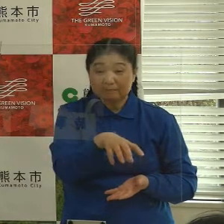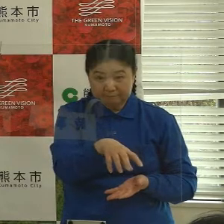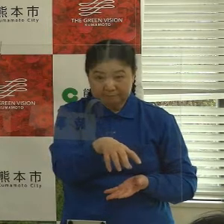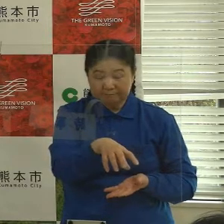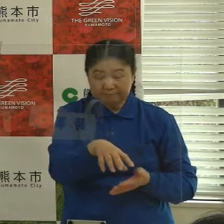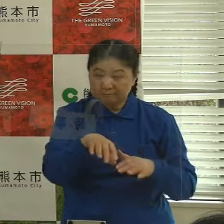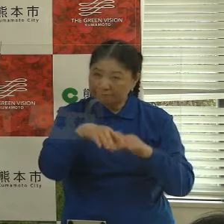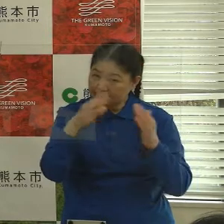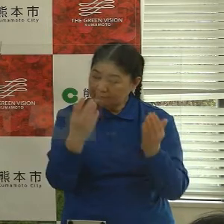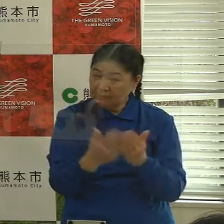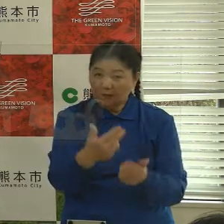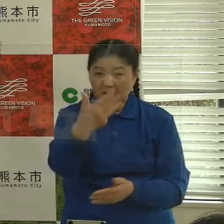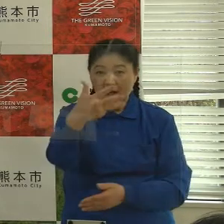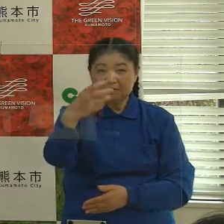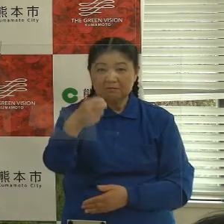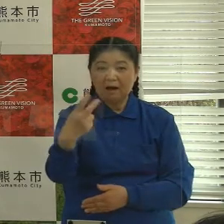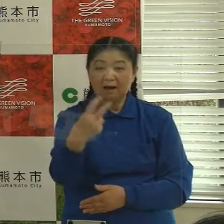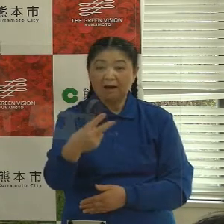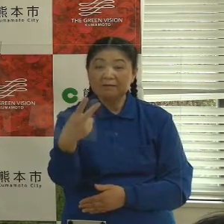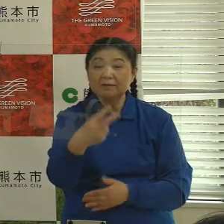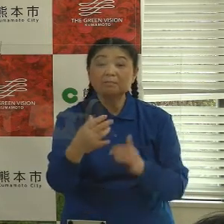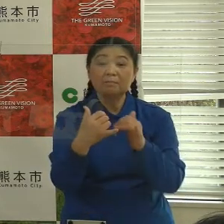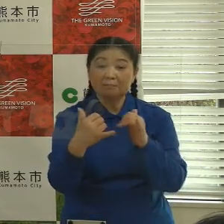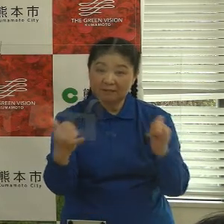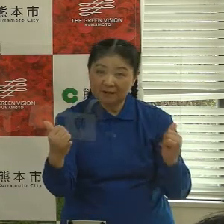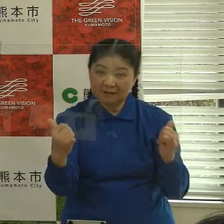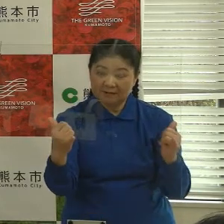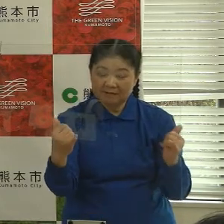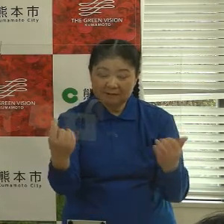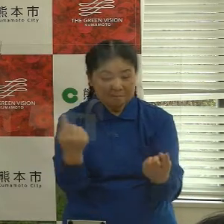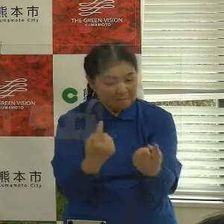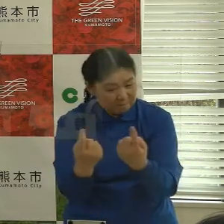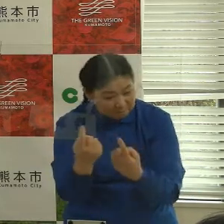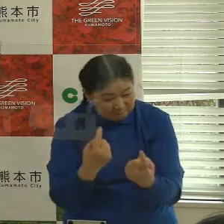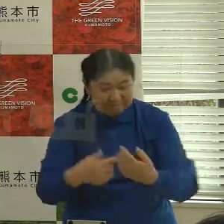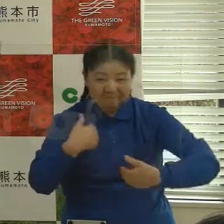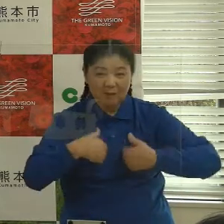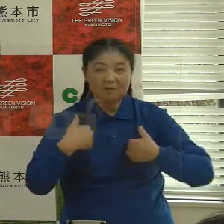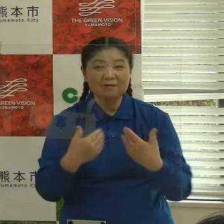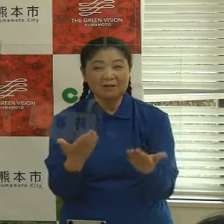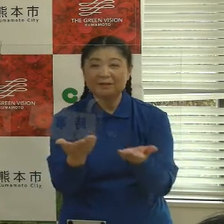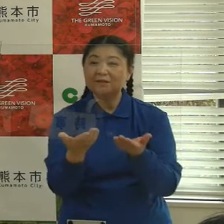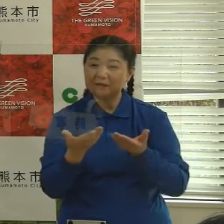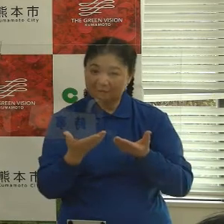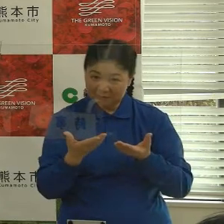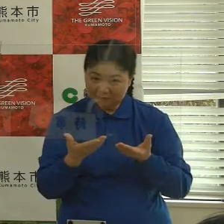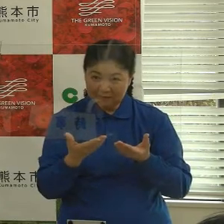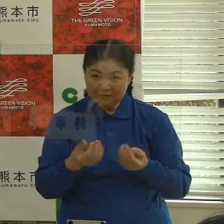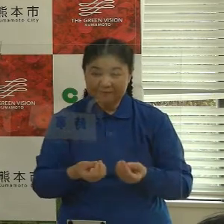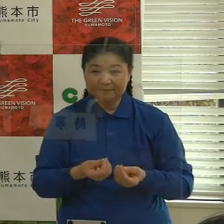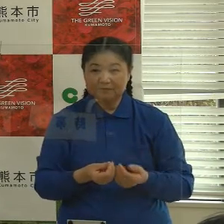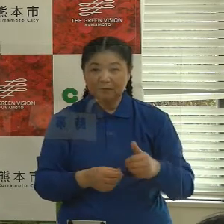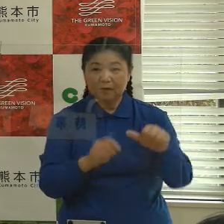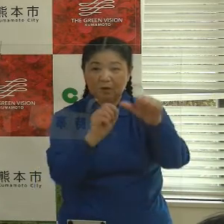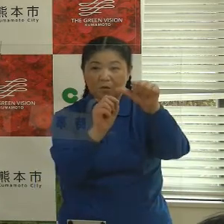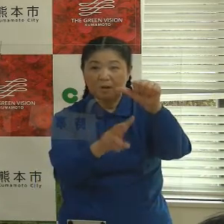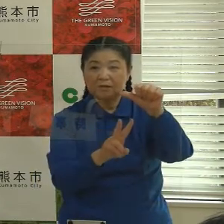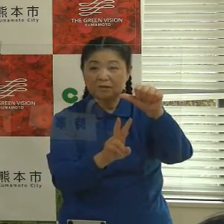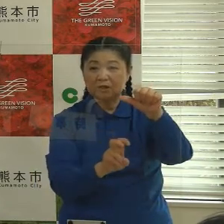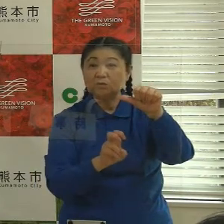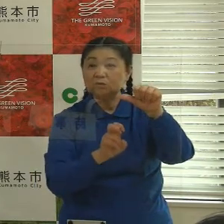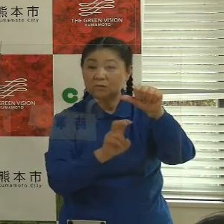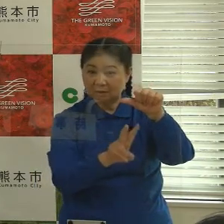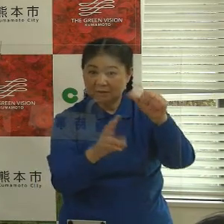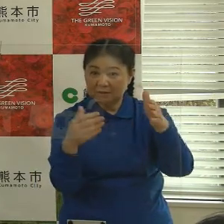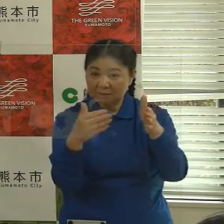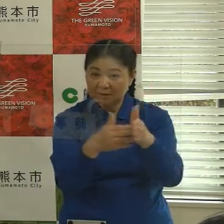でおよそ8万2000人の方々にお楽しみをいただいたところです。これから5月22日